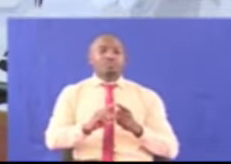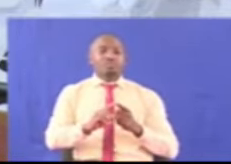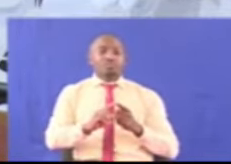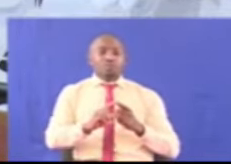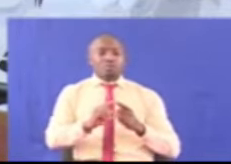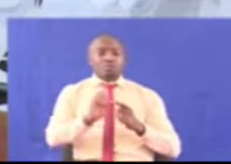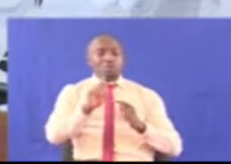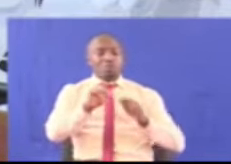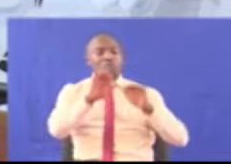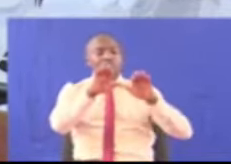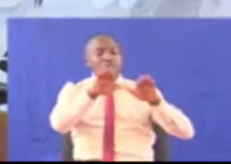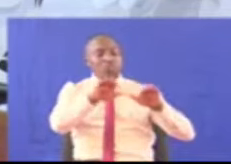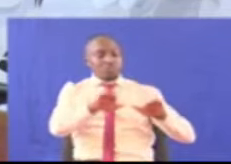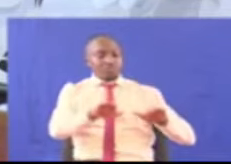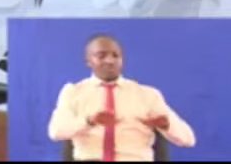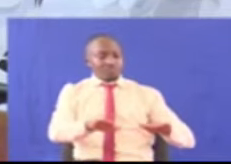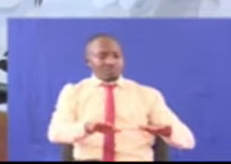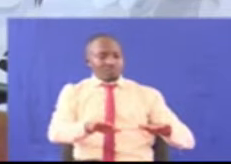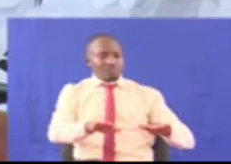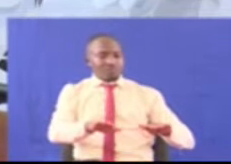utulivu wako